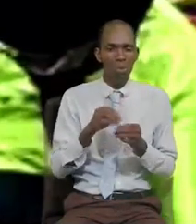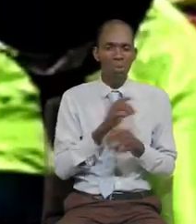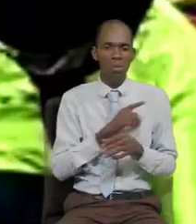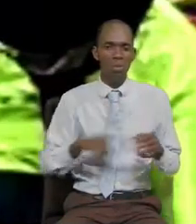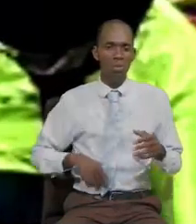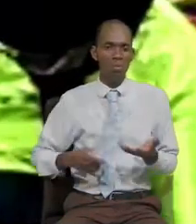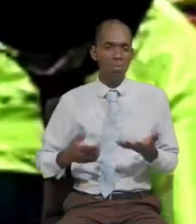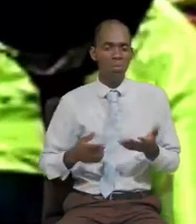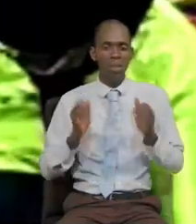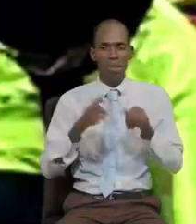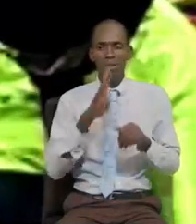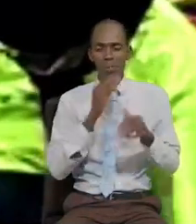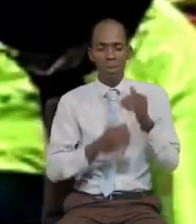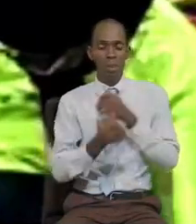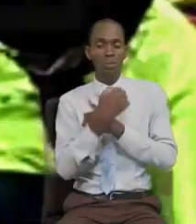Vaincu dans le Seigneur?